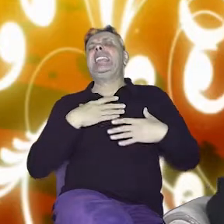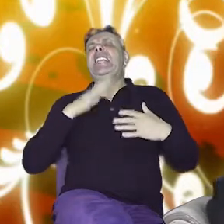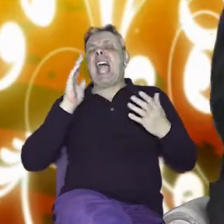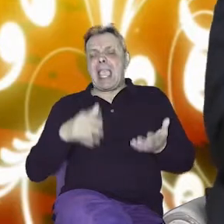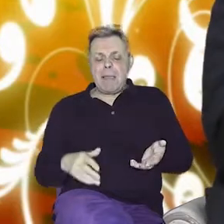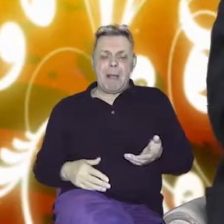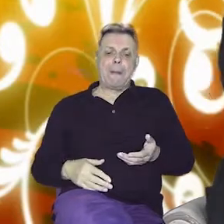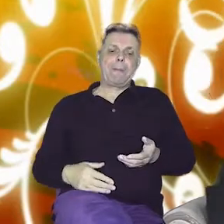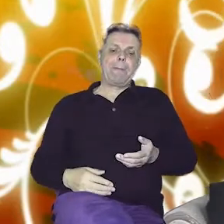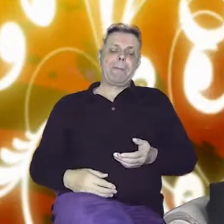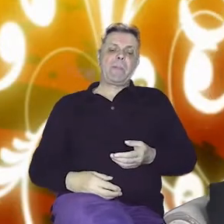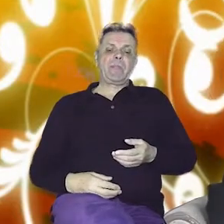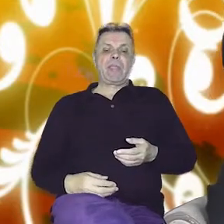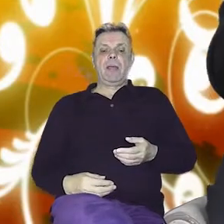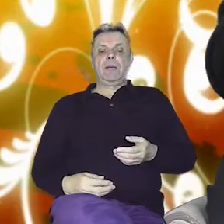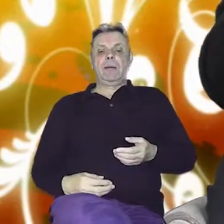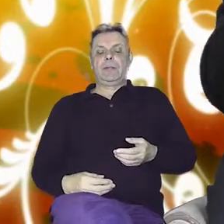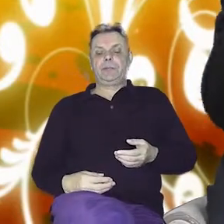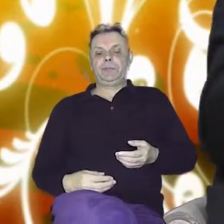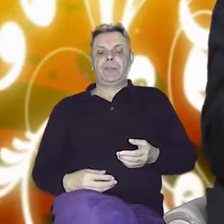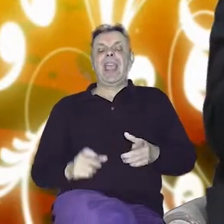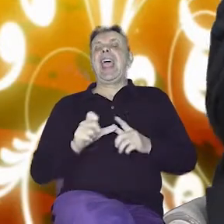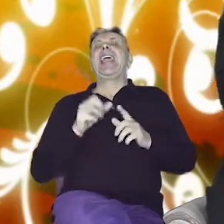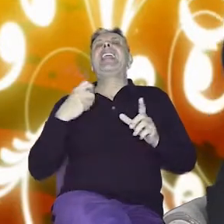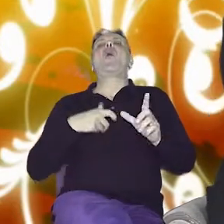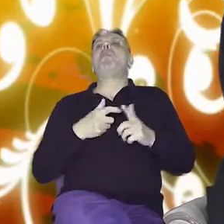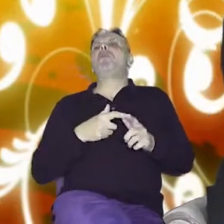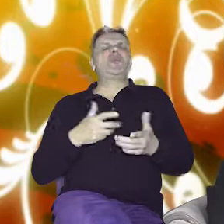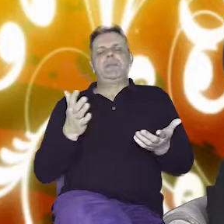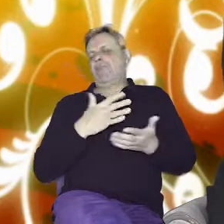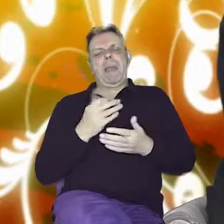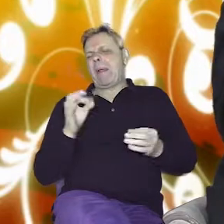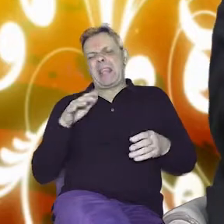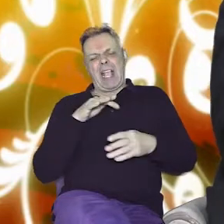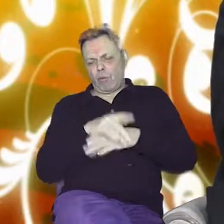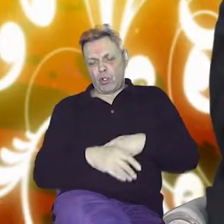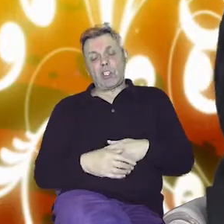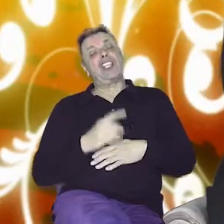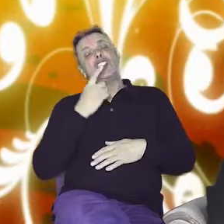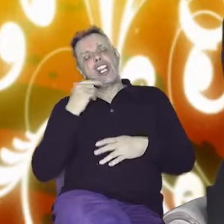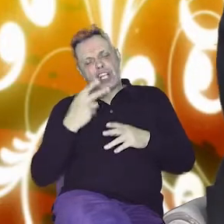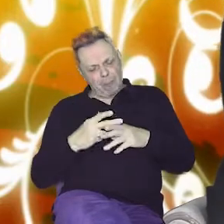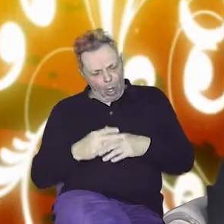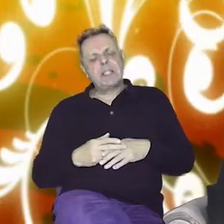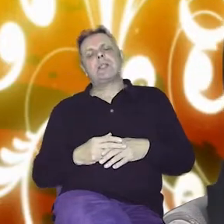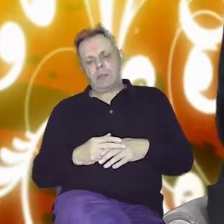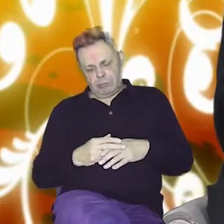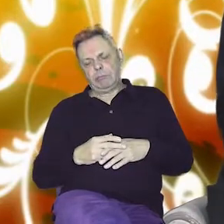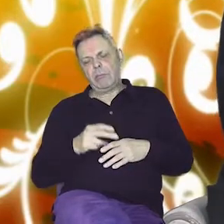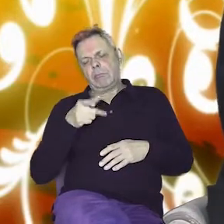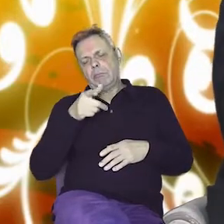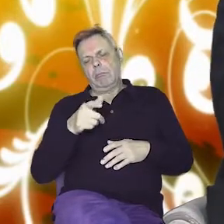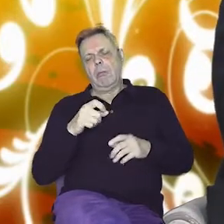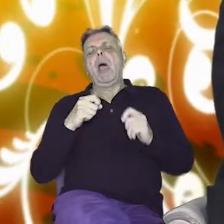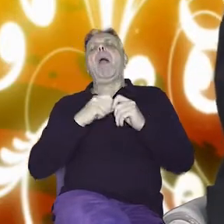vena nema smisla jer ima dovoljno krvi koja dođe, kisika ima, kod arterije ima tranzitorno poboljšanje, kod dekubitusa